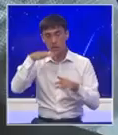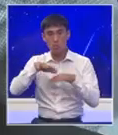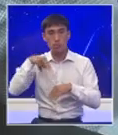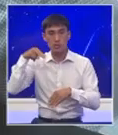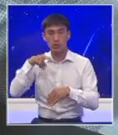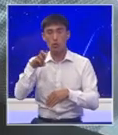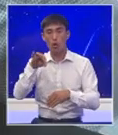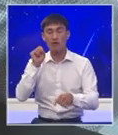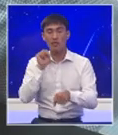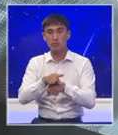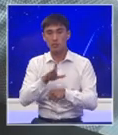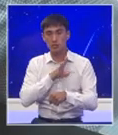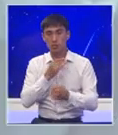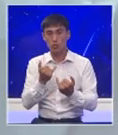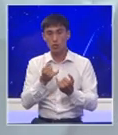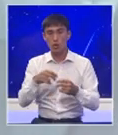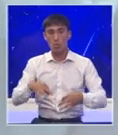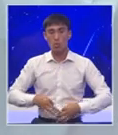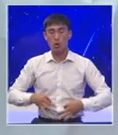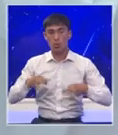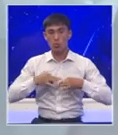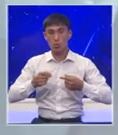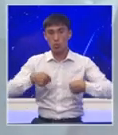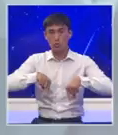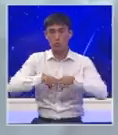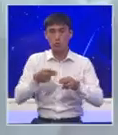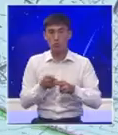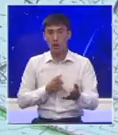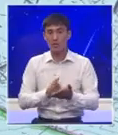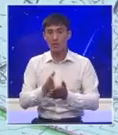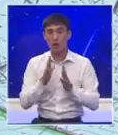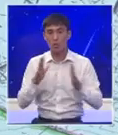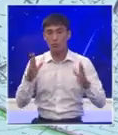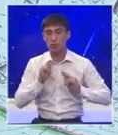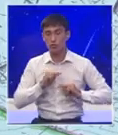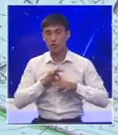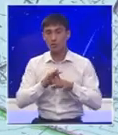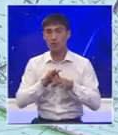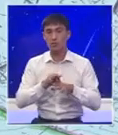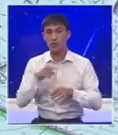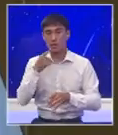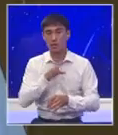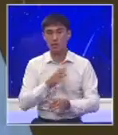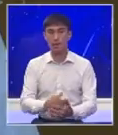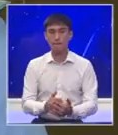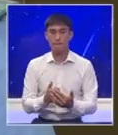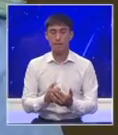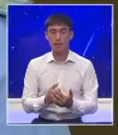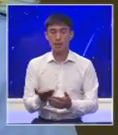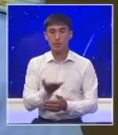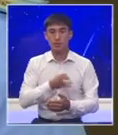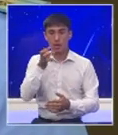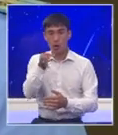Қасым-Жомарт Тоқаевтың тапсырмасы. Бүгінде прокуратура органдары бұл бағытта ауқымды жұмыстар атқарып жатқанын айтады. Біздің ауданмен